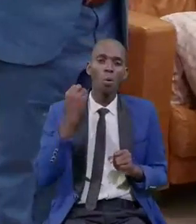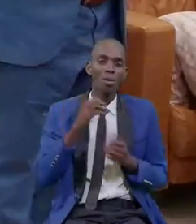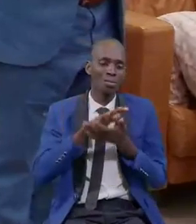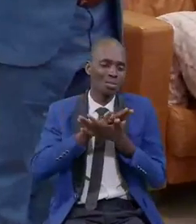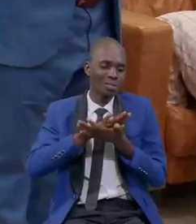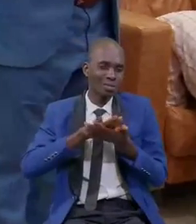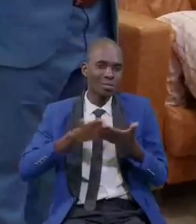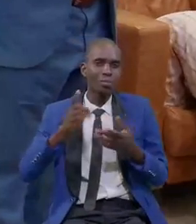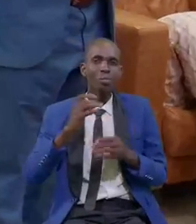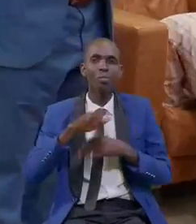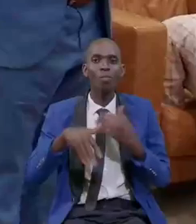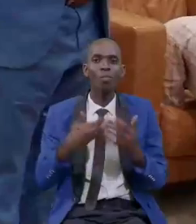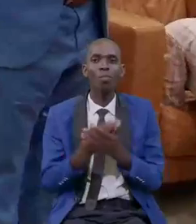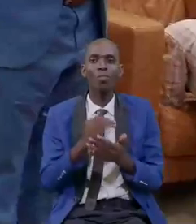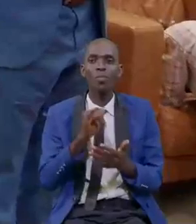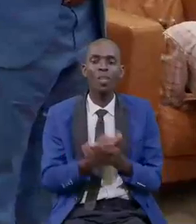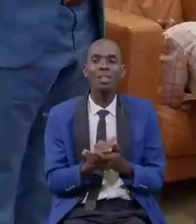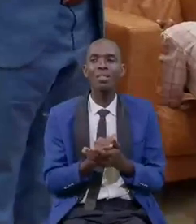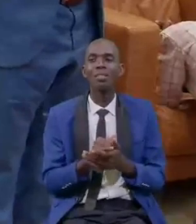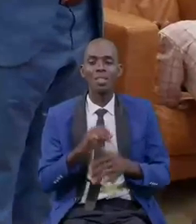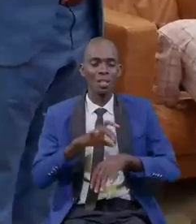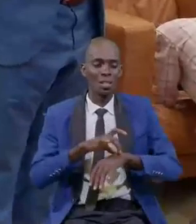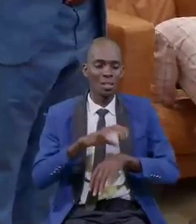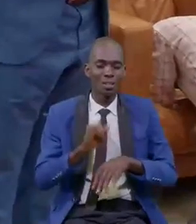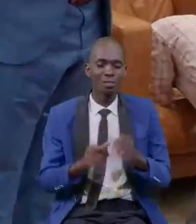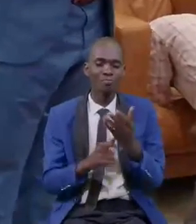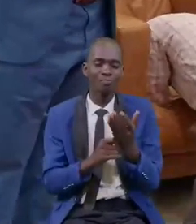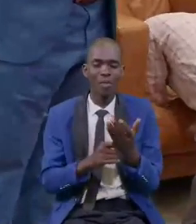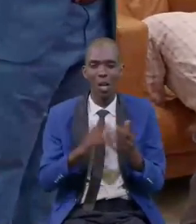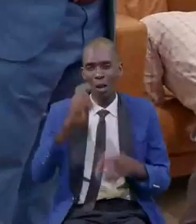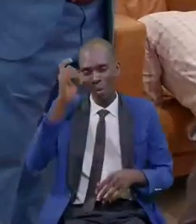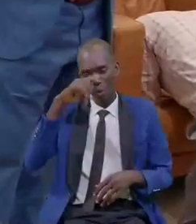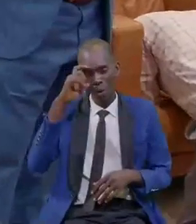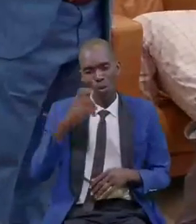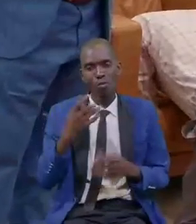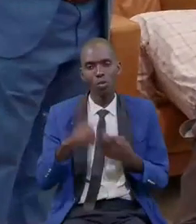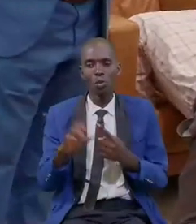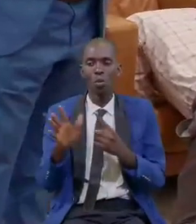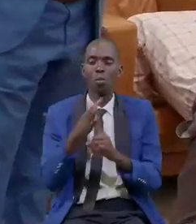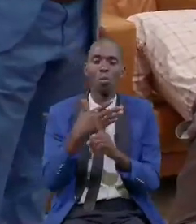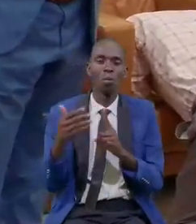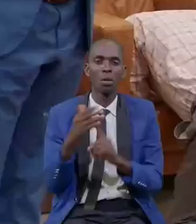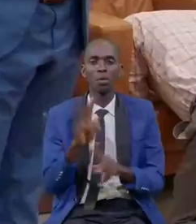purifiée de toute cette sagesse charnelle.